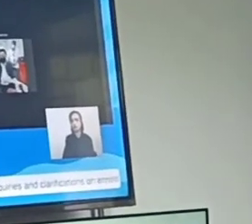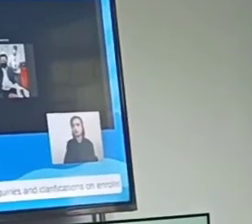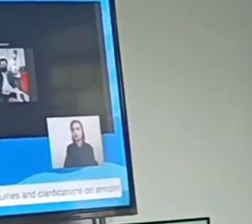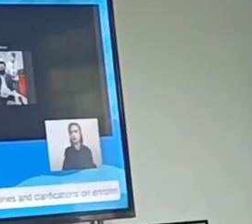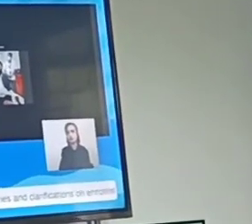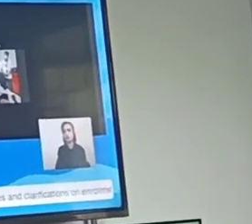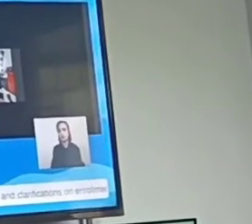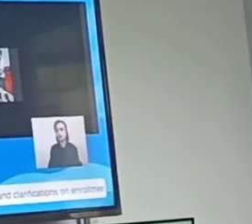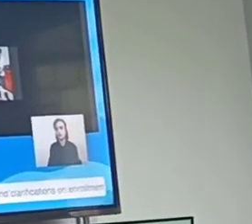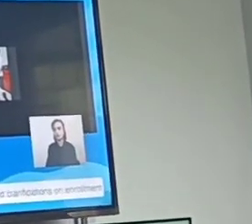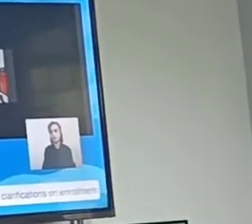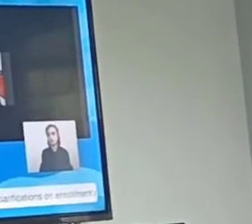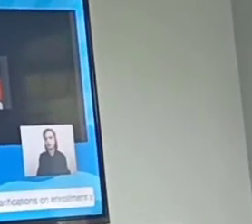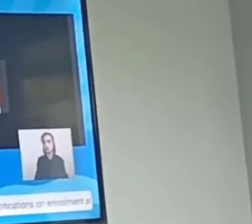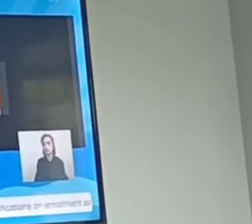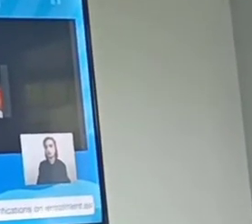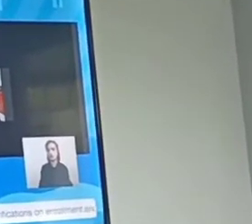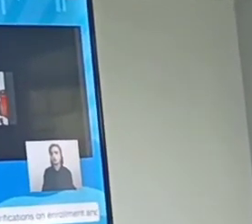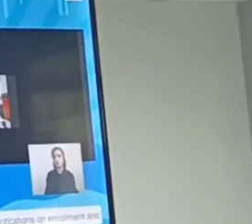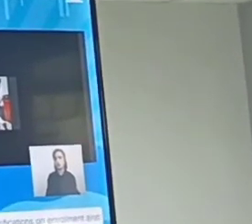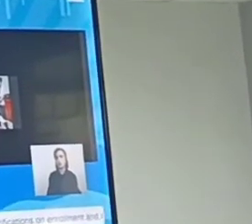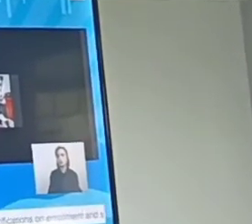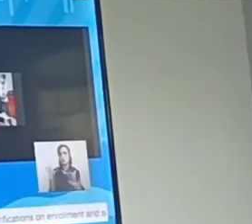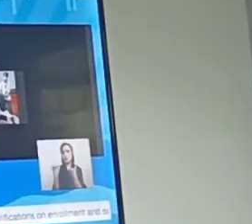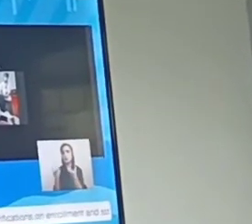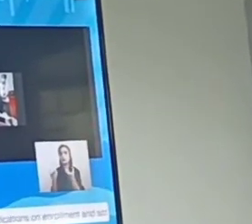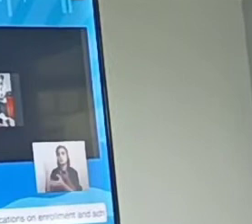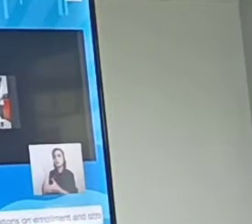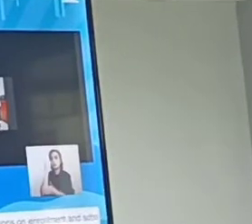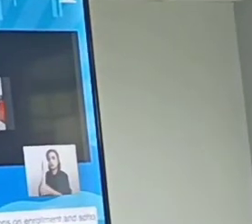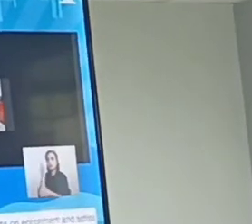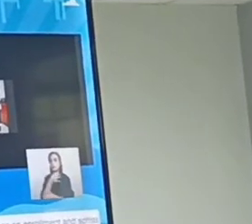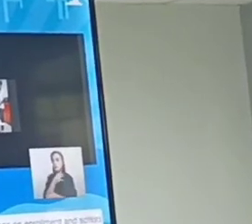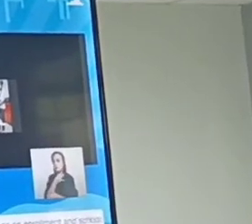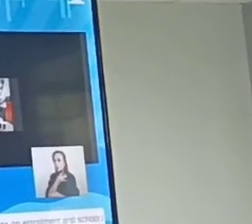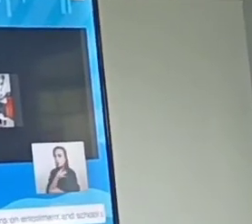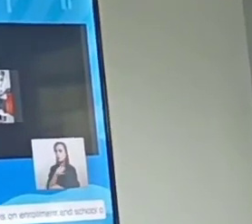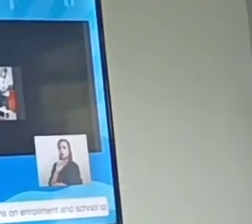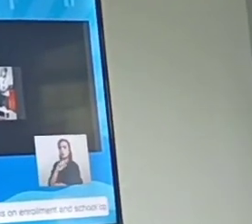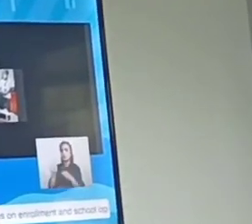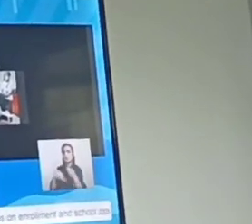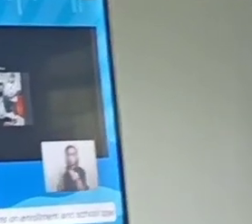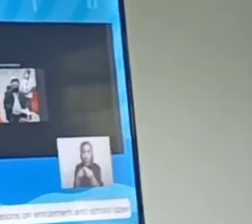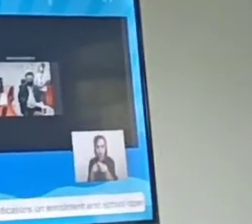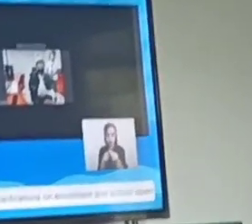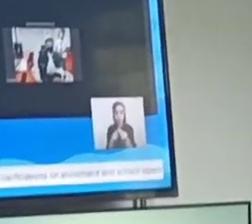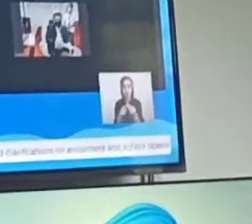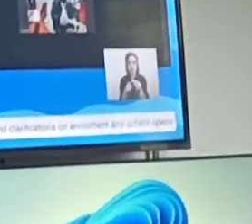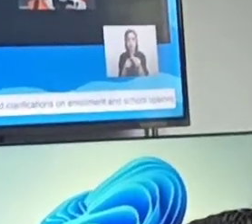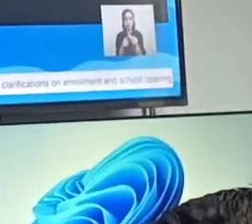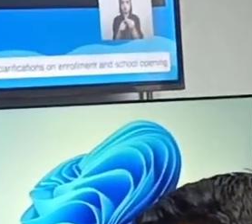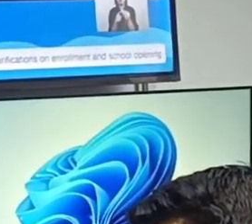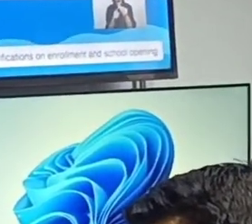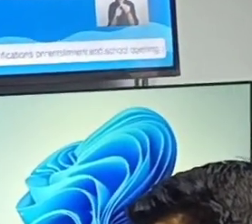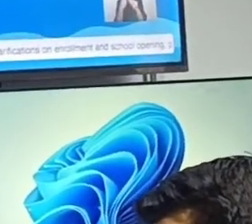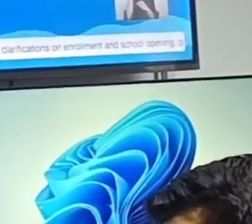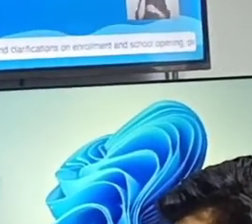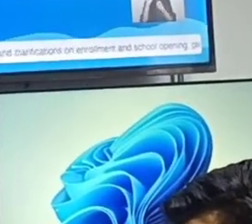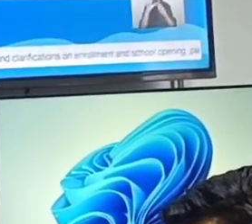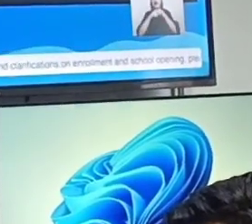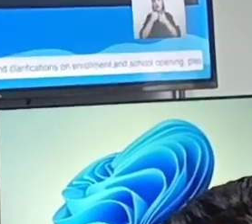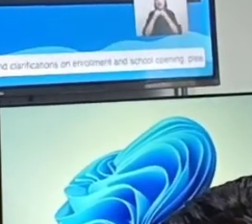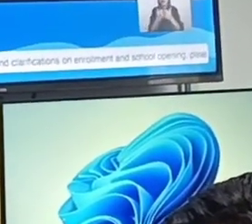po pinapa-imprenta yung ating mga learning modules. Pero bago po nun, yung